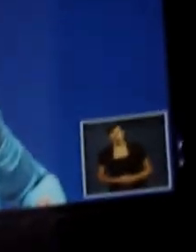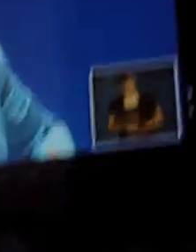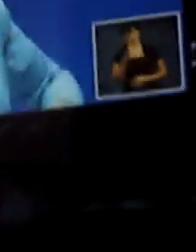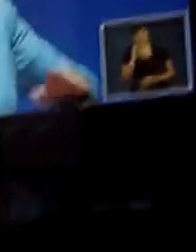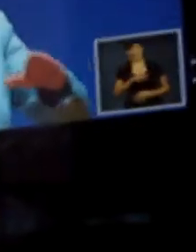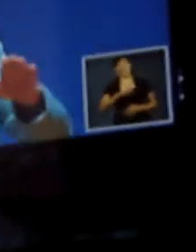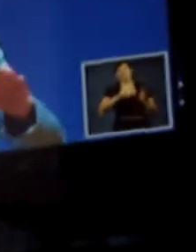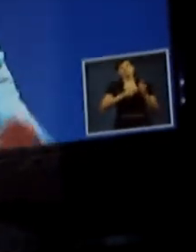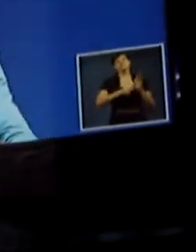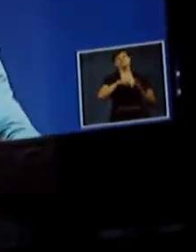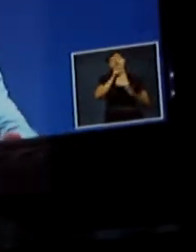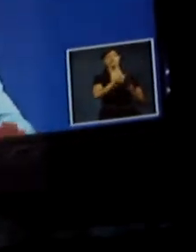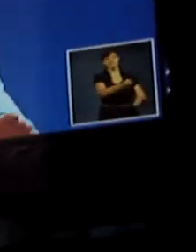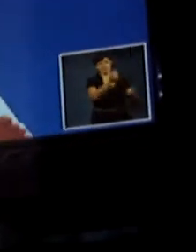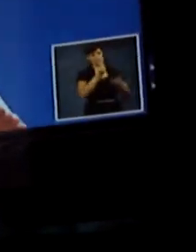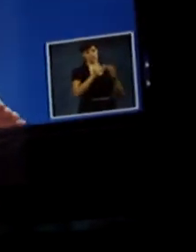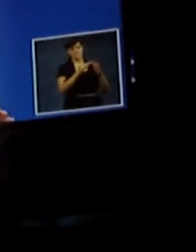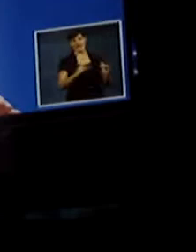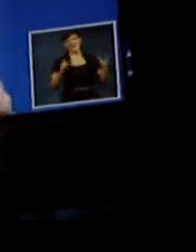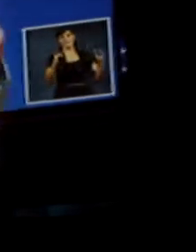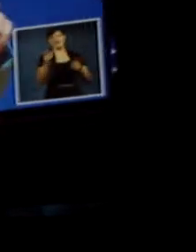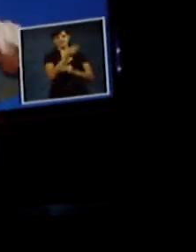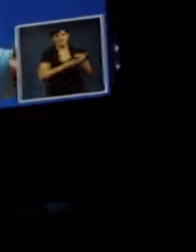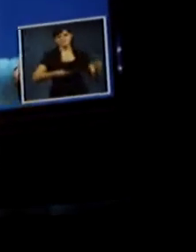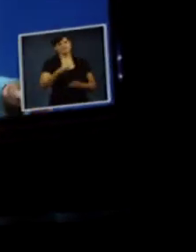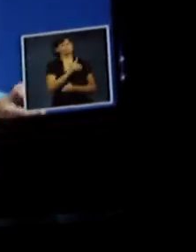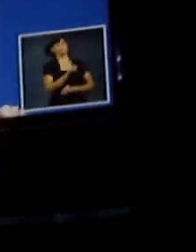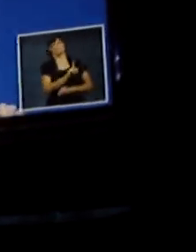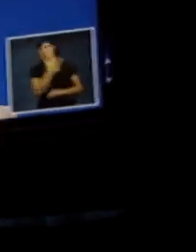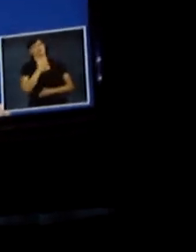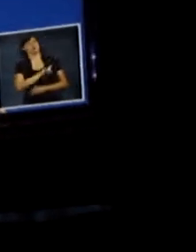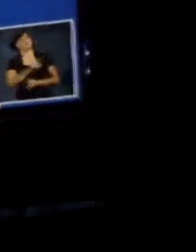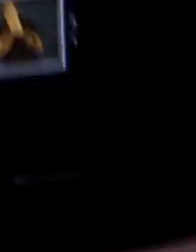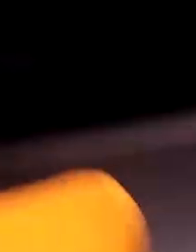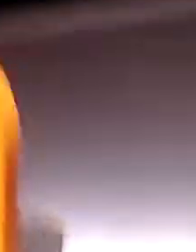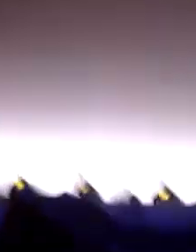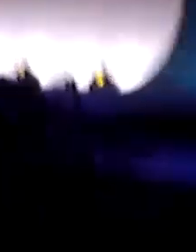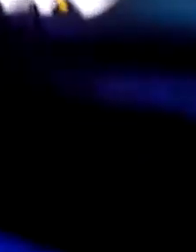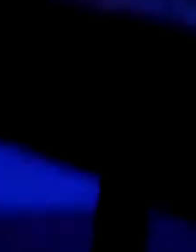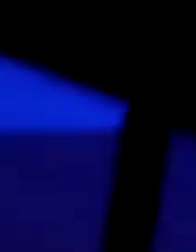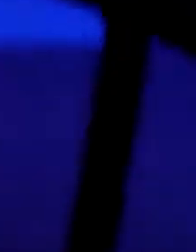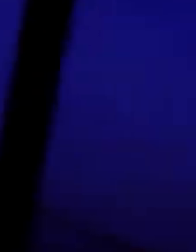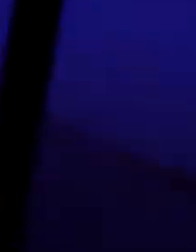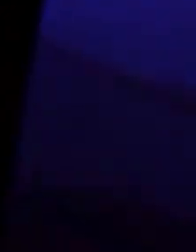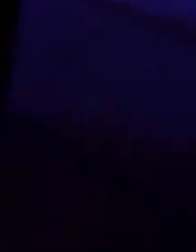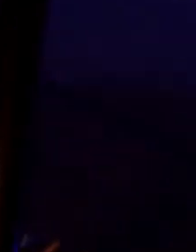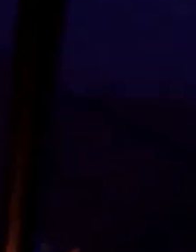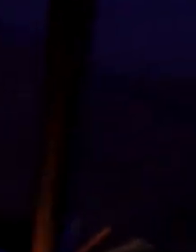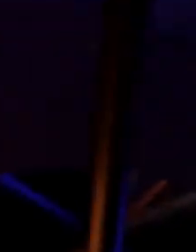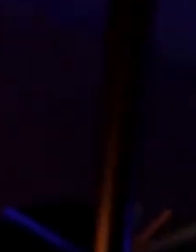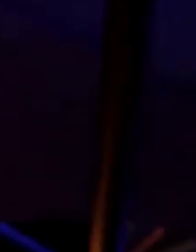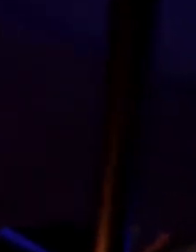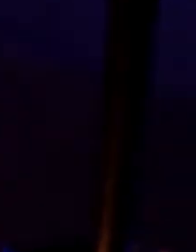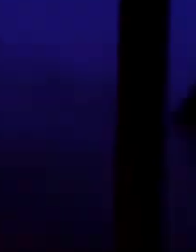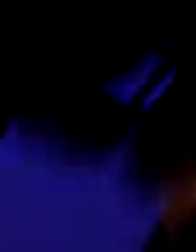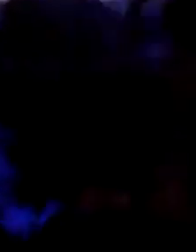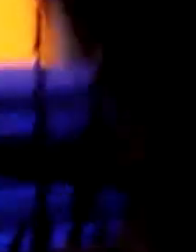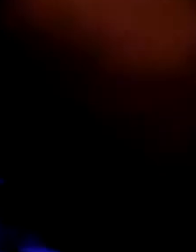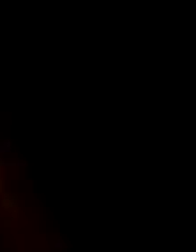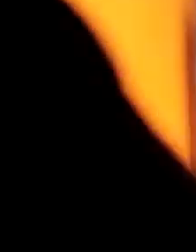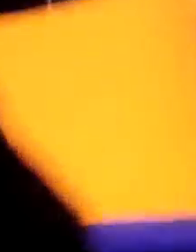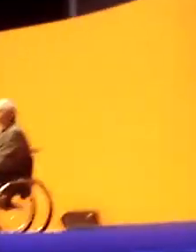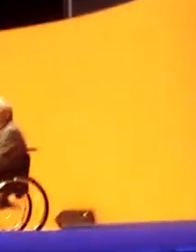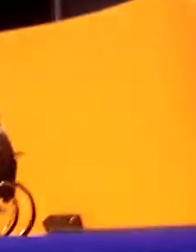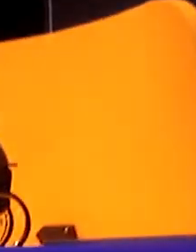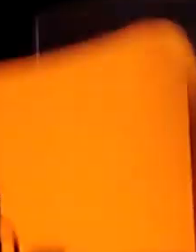politischen Mindestlohn, der im Parlament verhandelt wird. Ich meine, da muss man sich mal vorstellen. Dann sind das Gysi, Gabriel und Trittin, die den Mindestlohn